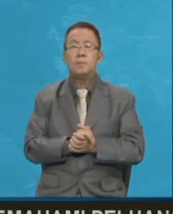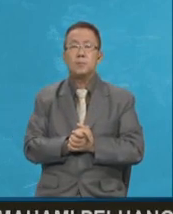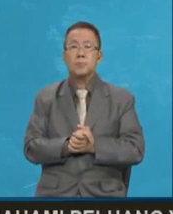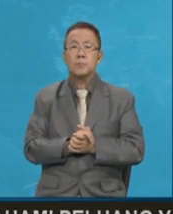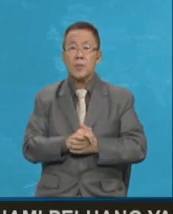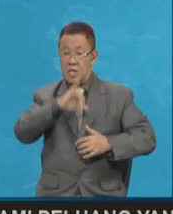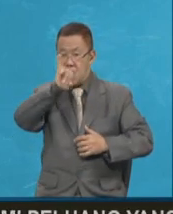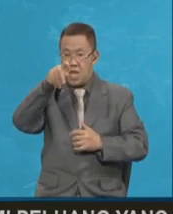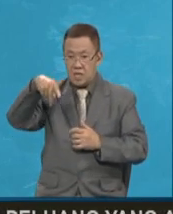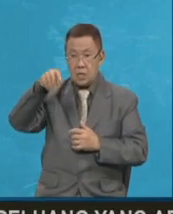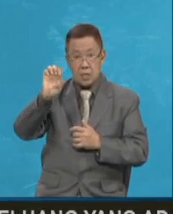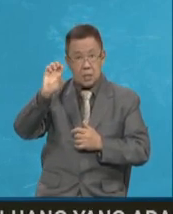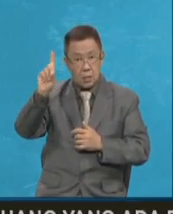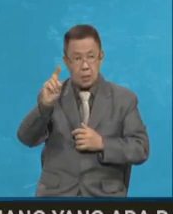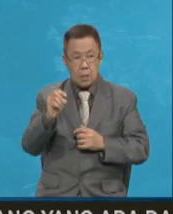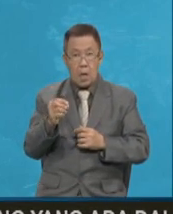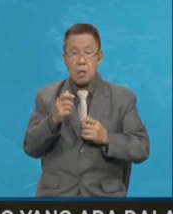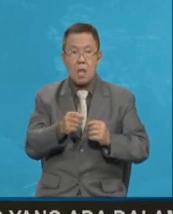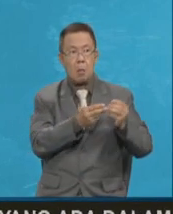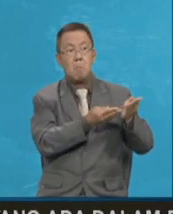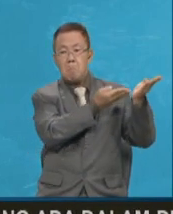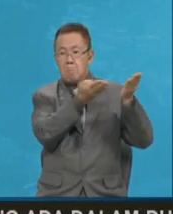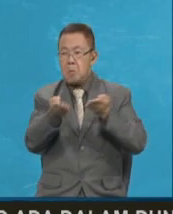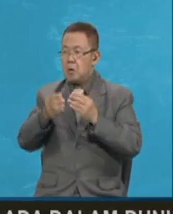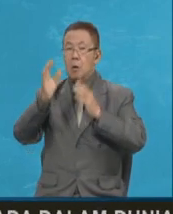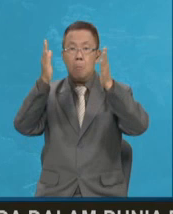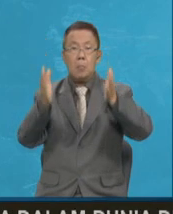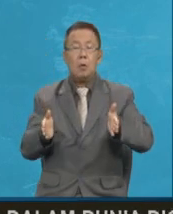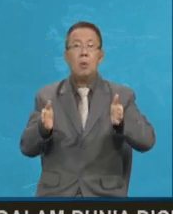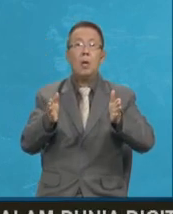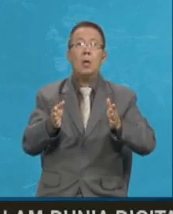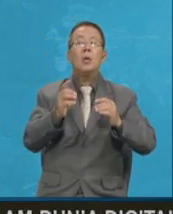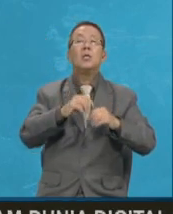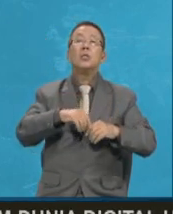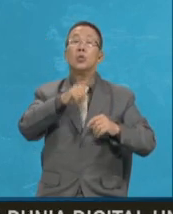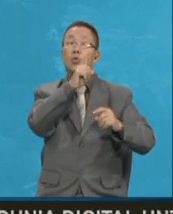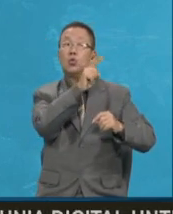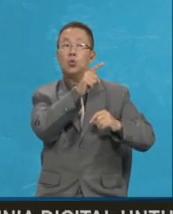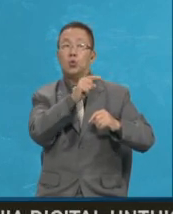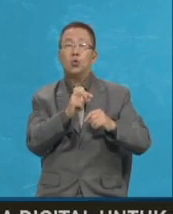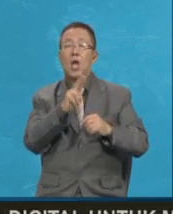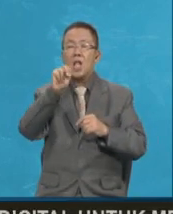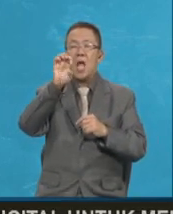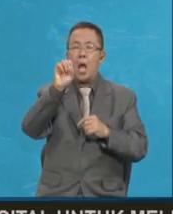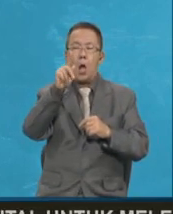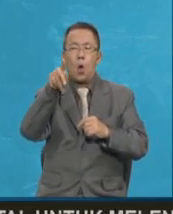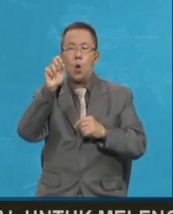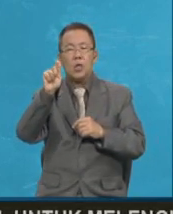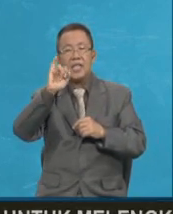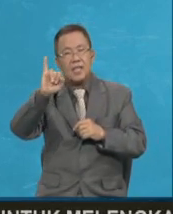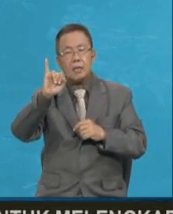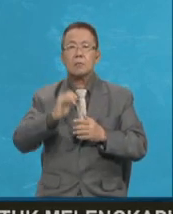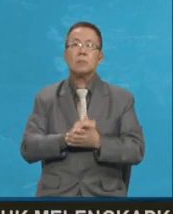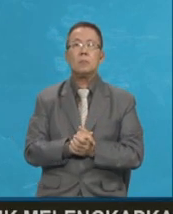phj Kid seterusnya menyerahkan pemandu dan alat menyerah gunaan dadah kepada biro kawalan narkotik bagi tindakan